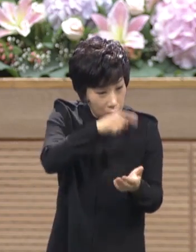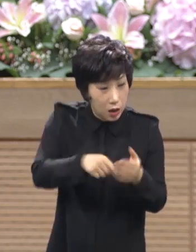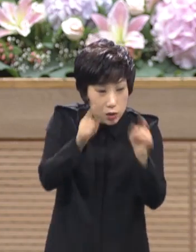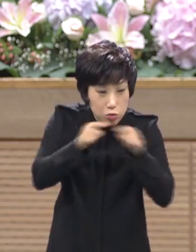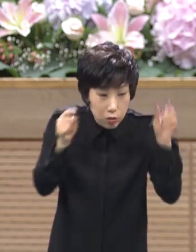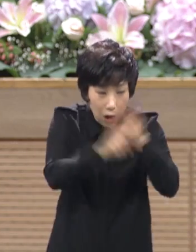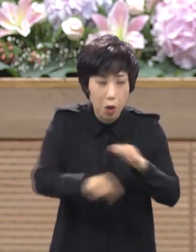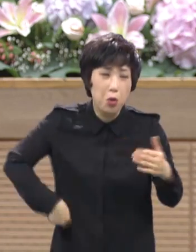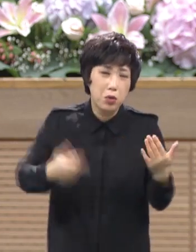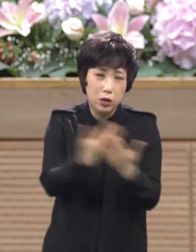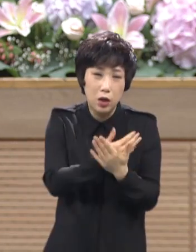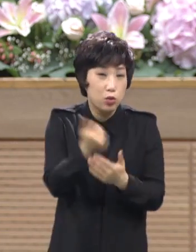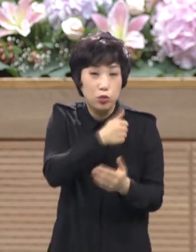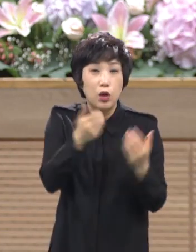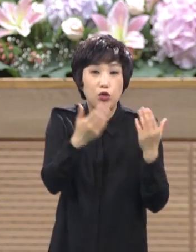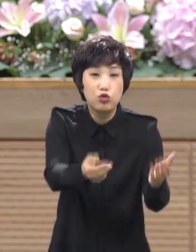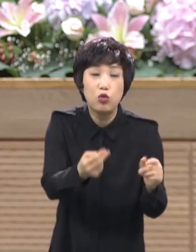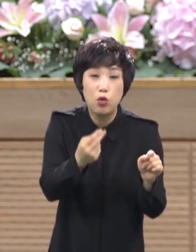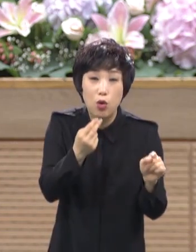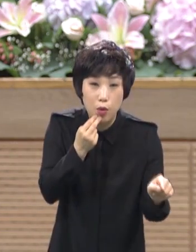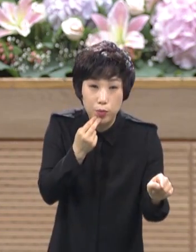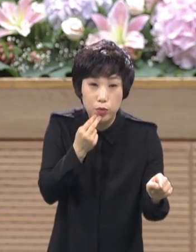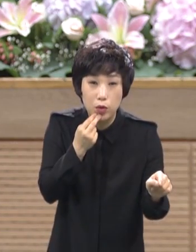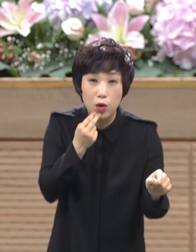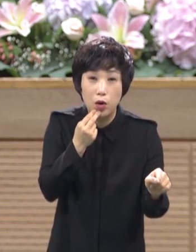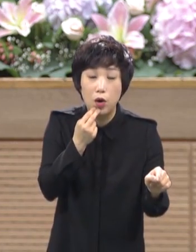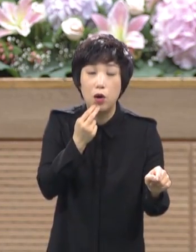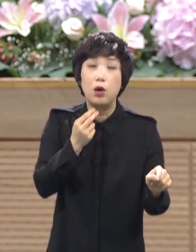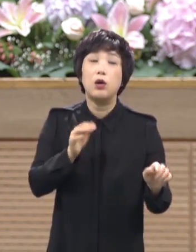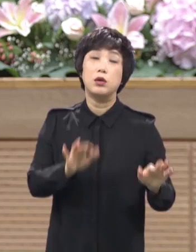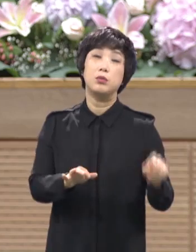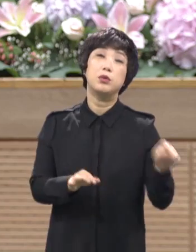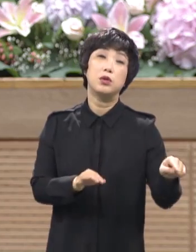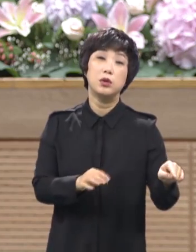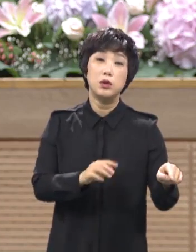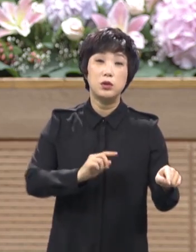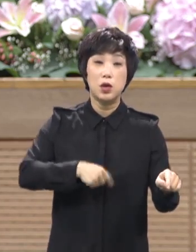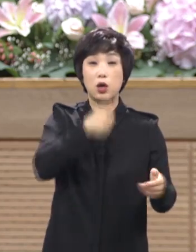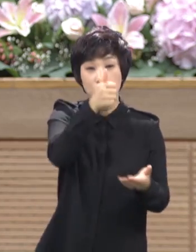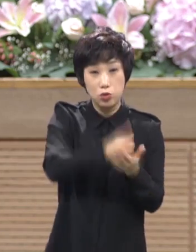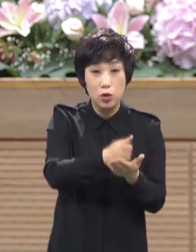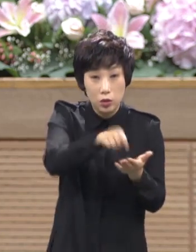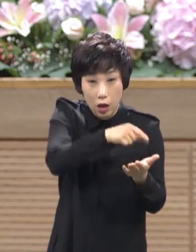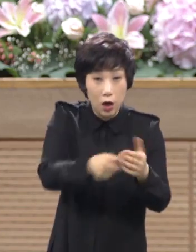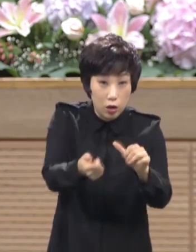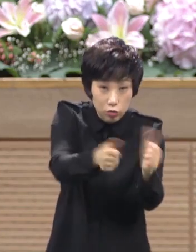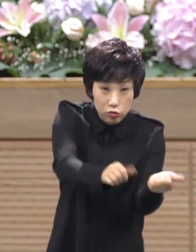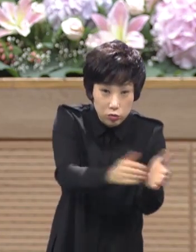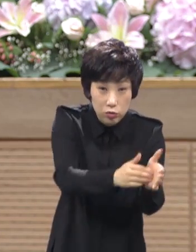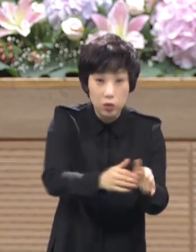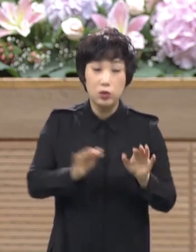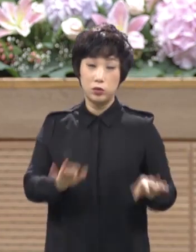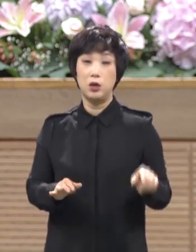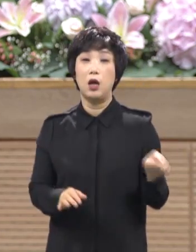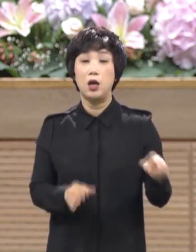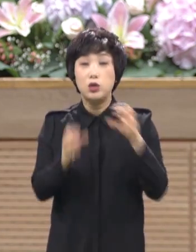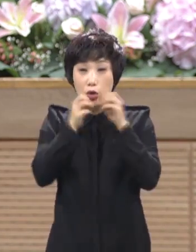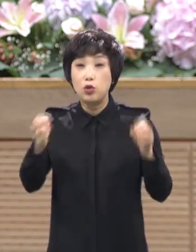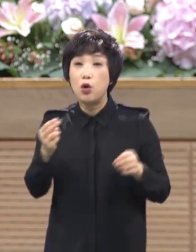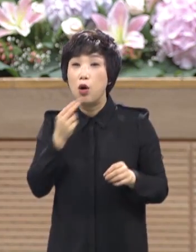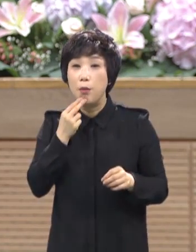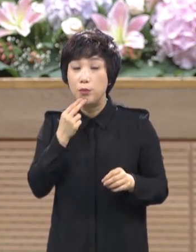가니 회개하라고 말하지 않았다면 그는 자기의 죄값으로 죽거니와